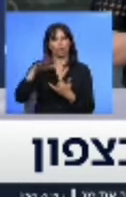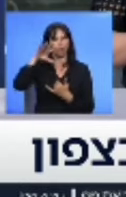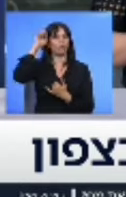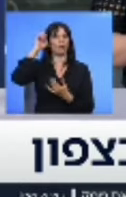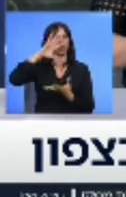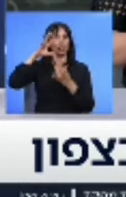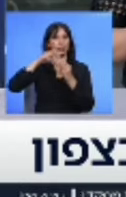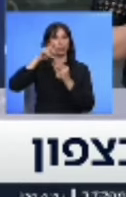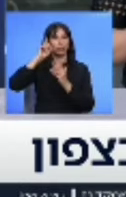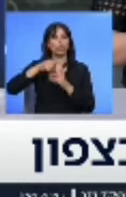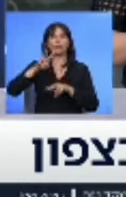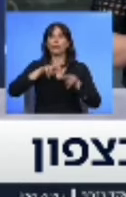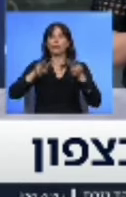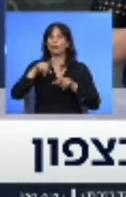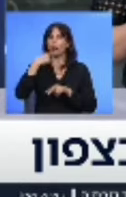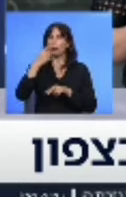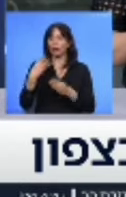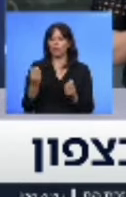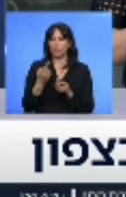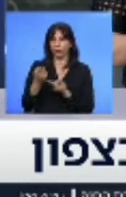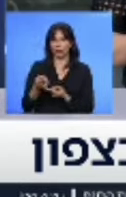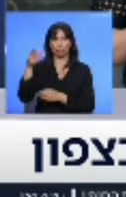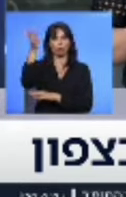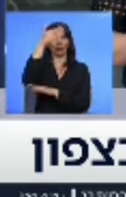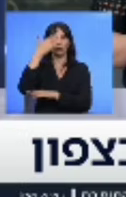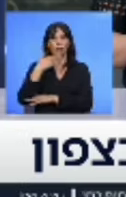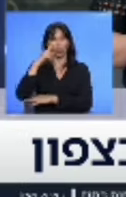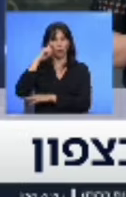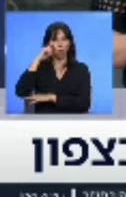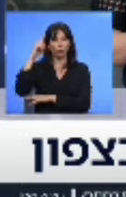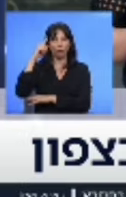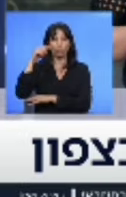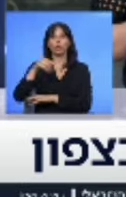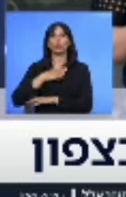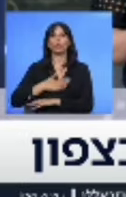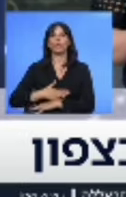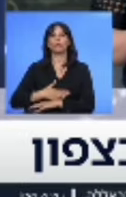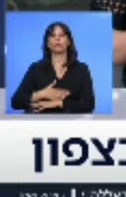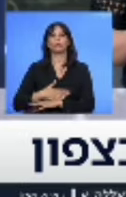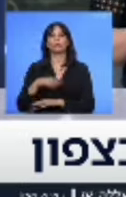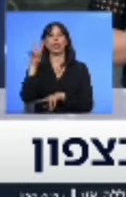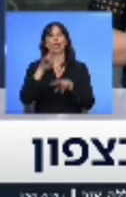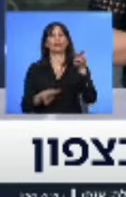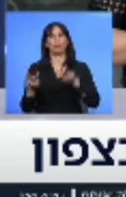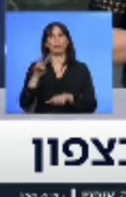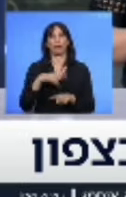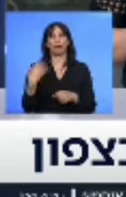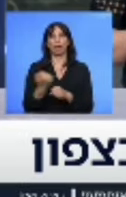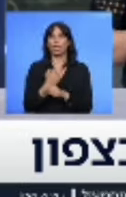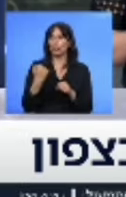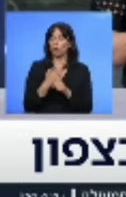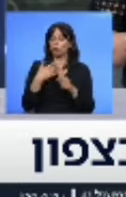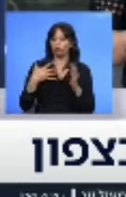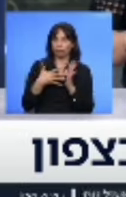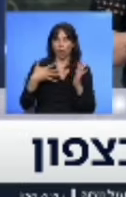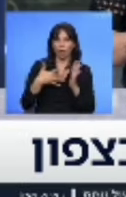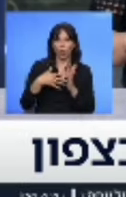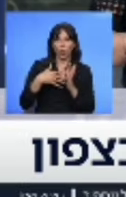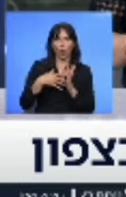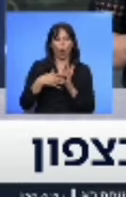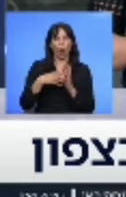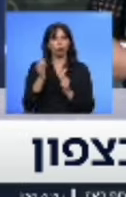נקודתית. אמרת דבר כזה, מדינת ישראל יודעת כשהיא רוצה לטפל, לעשות חקירות רשלניות, אפשר לשלוח